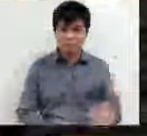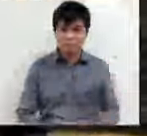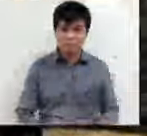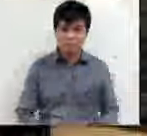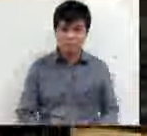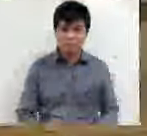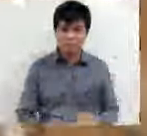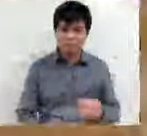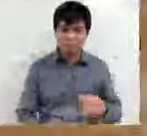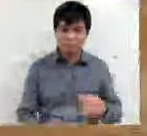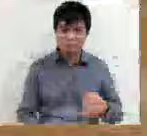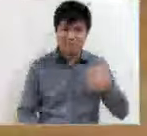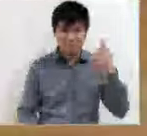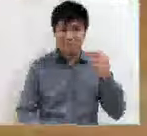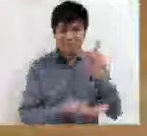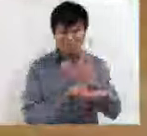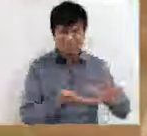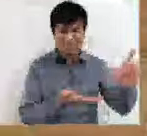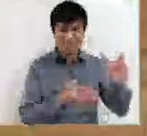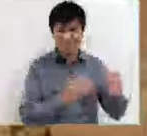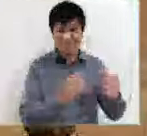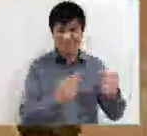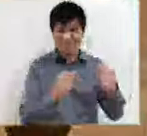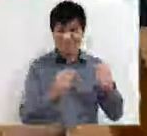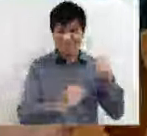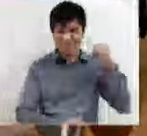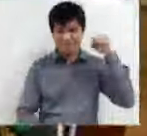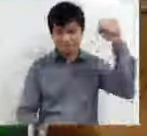Animo Lasall!